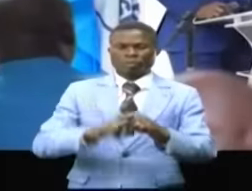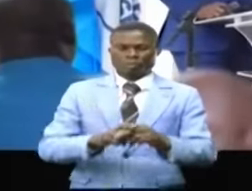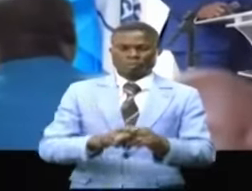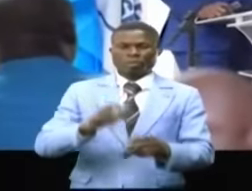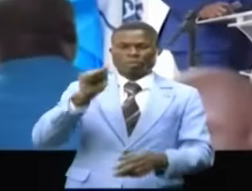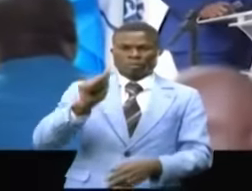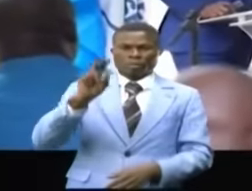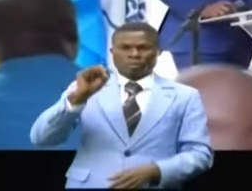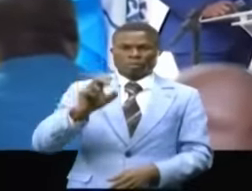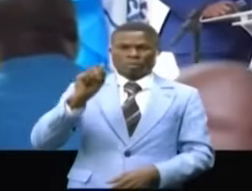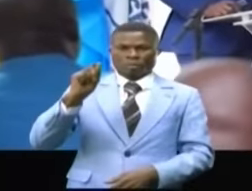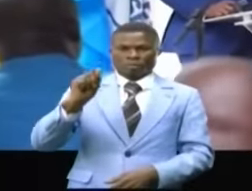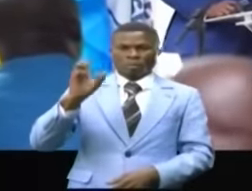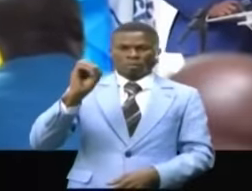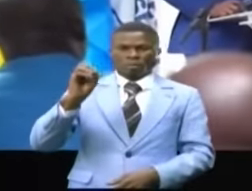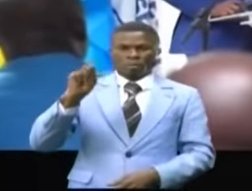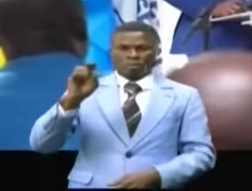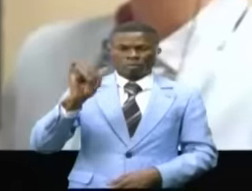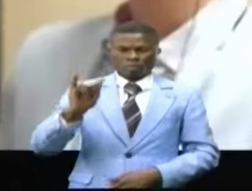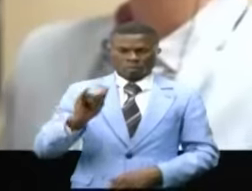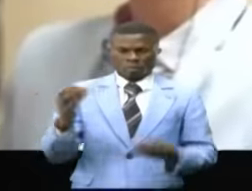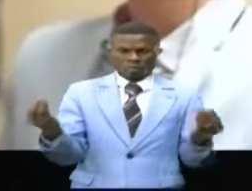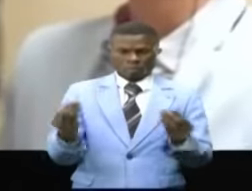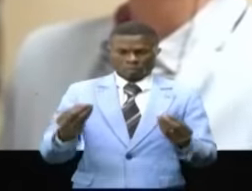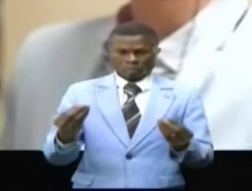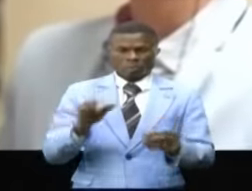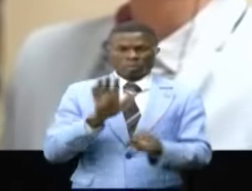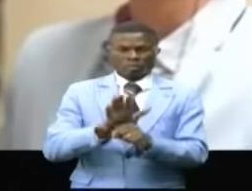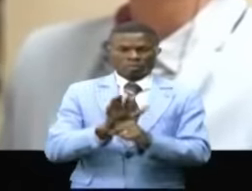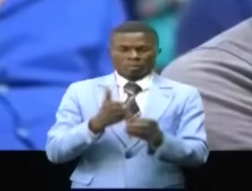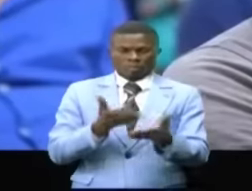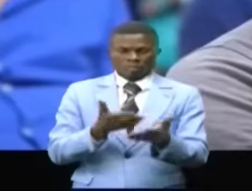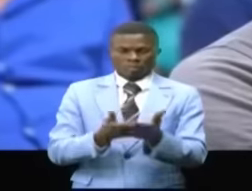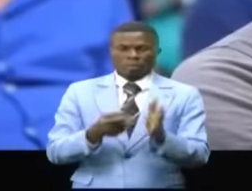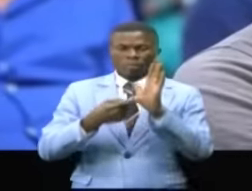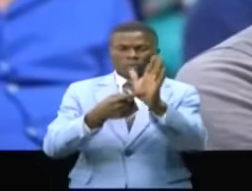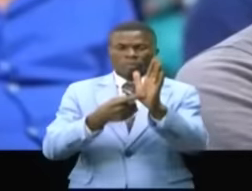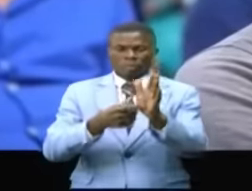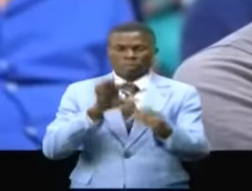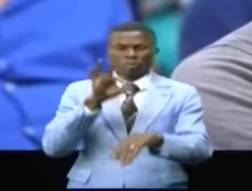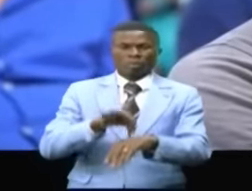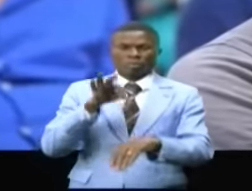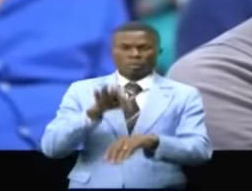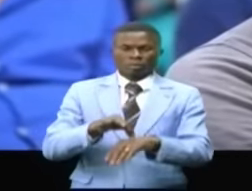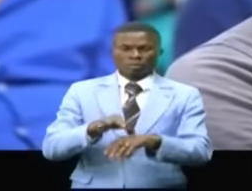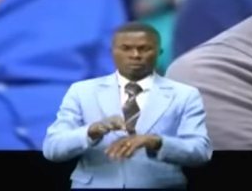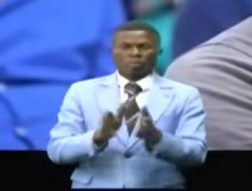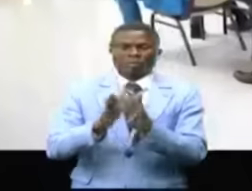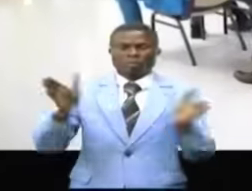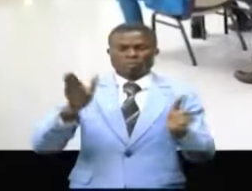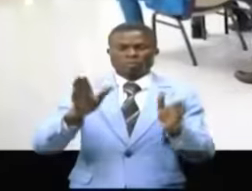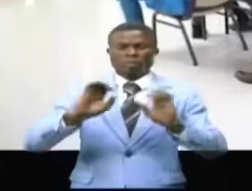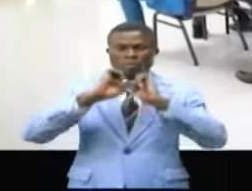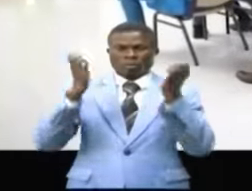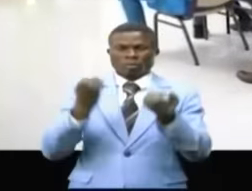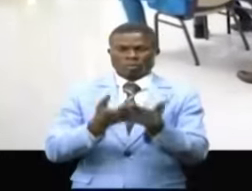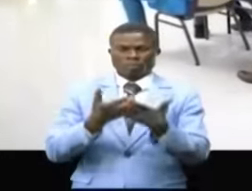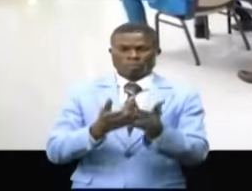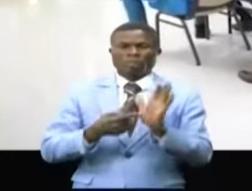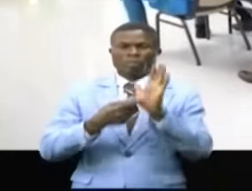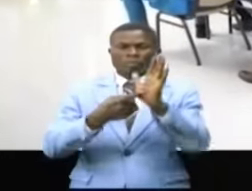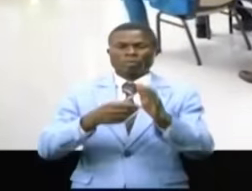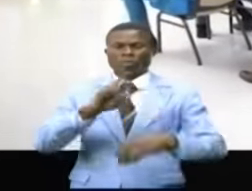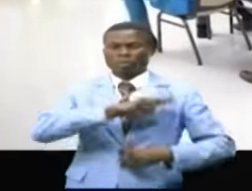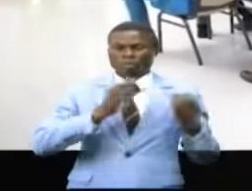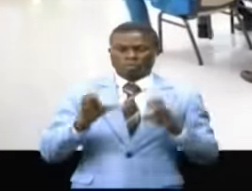Kamole, qui, au cours du forum d'affaires de Goiânia, a présenté les opportunités globales d'investissement que propose la